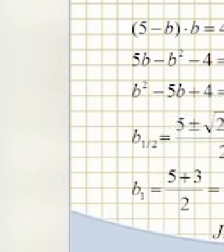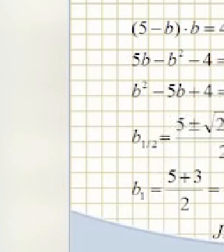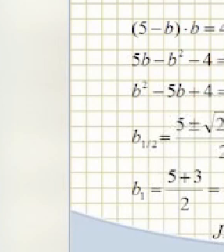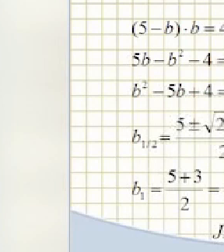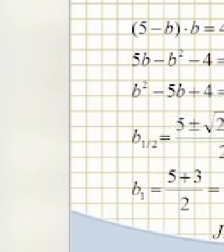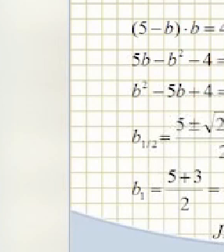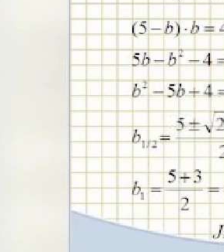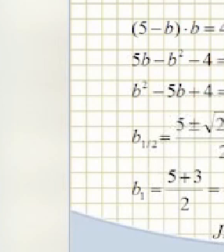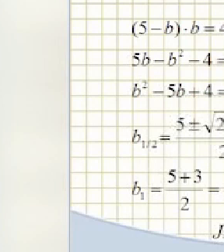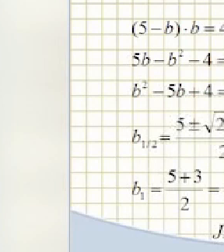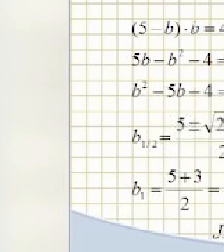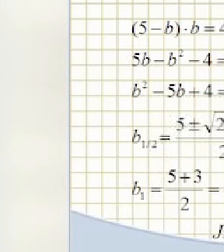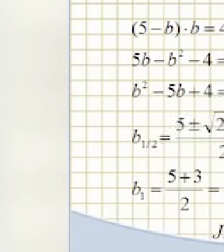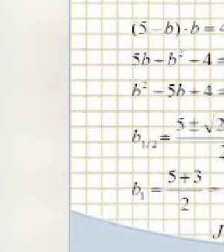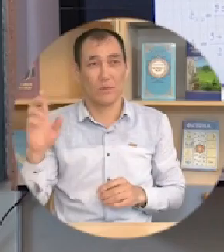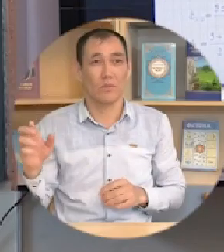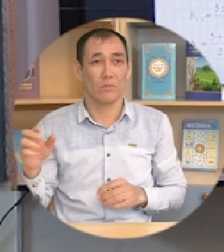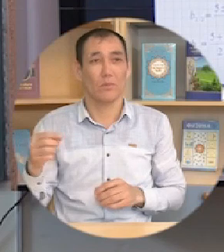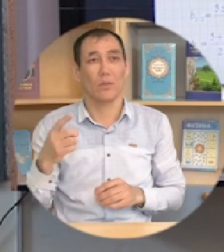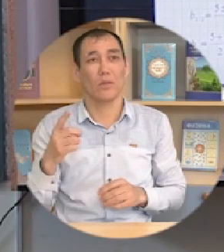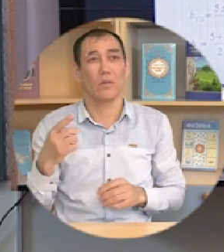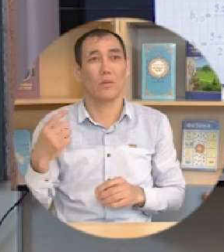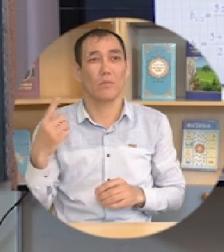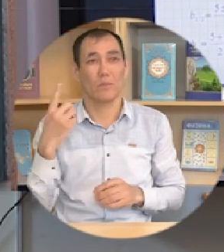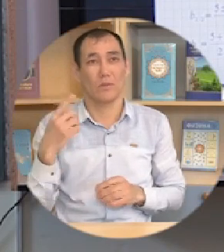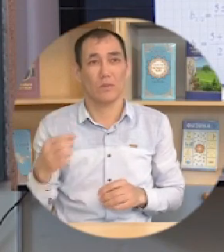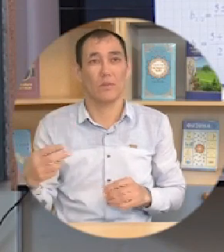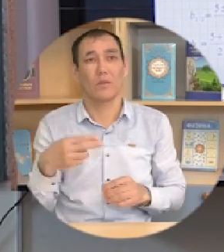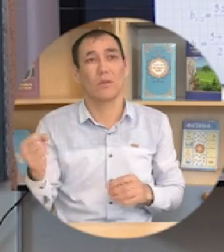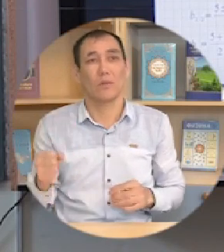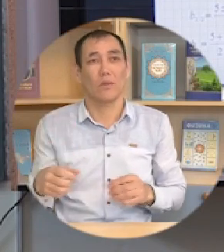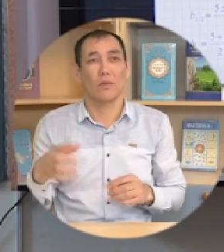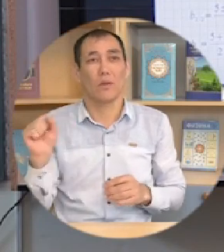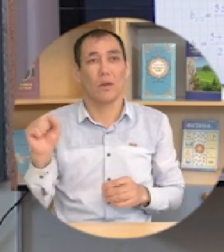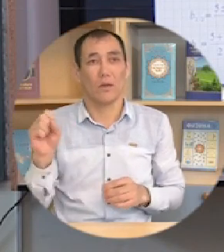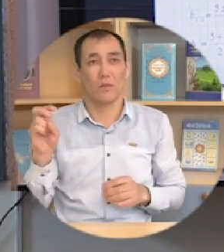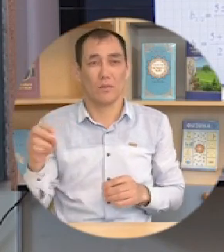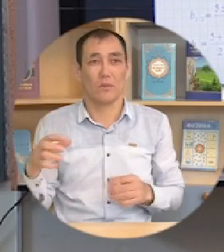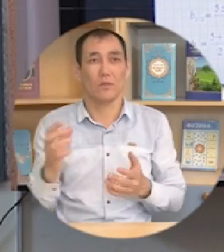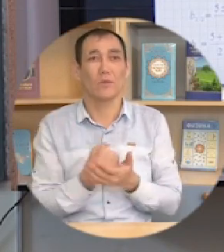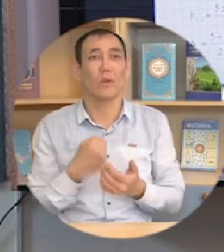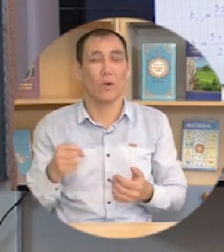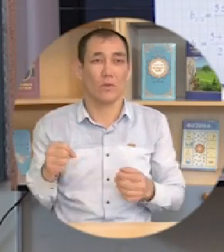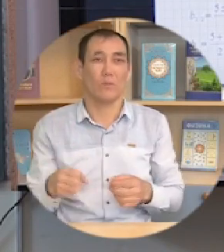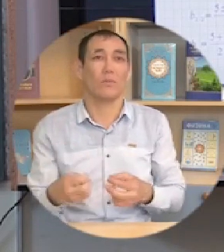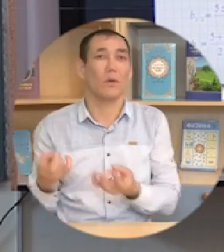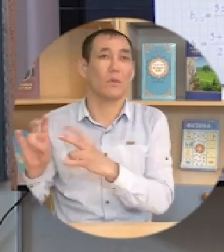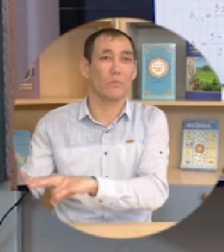Бірінші теңлемеден А-ны тауып, екінші теңлемеге апарып қоямыз.